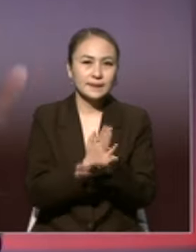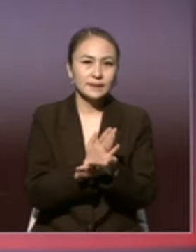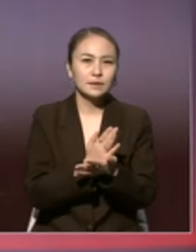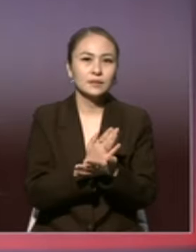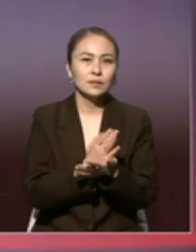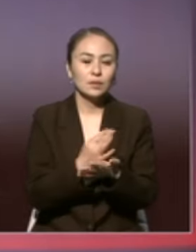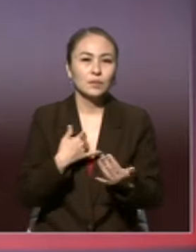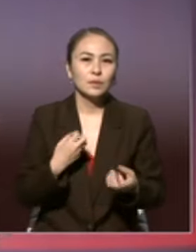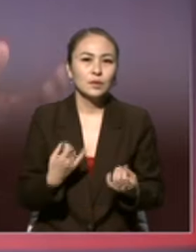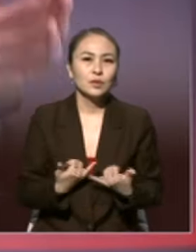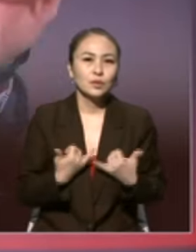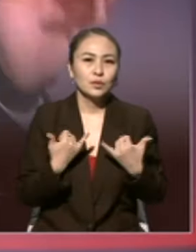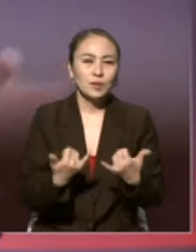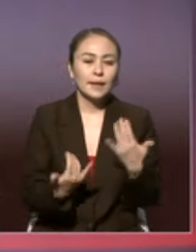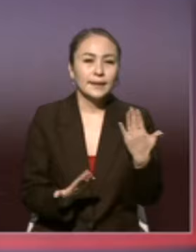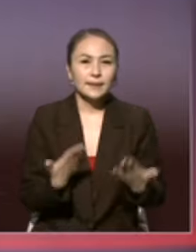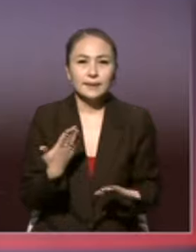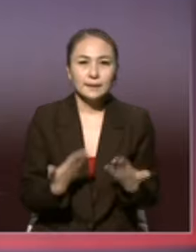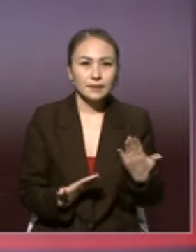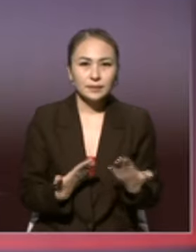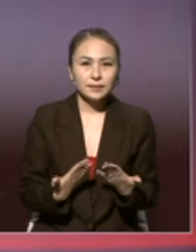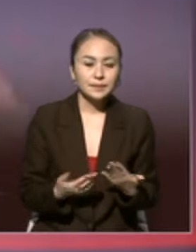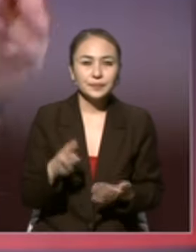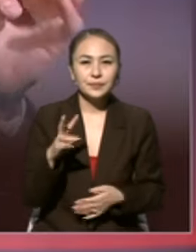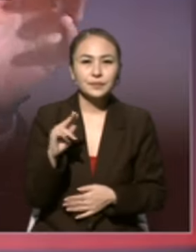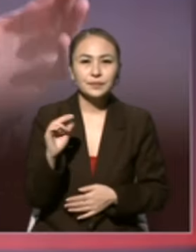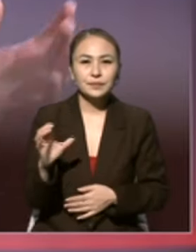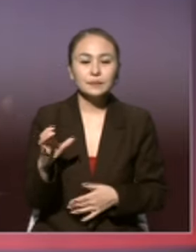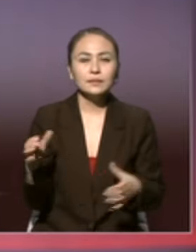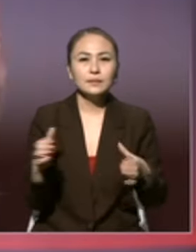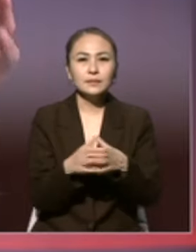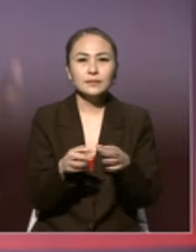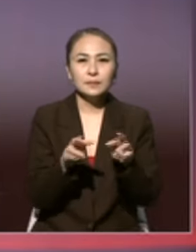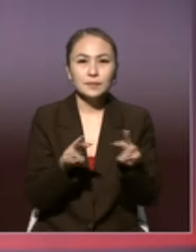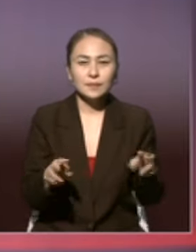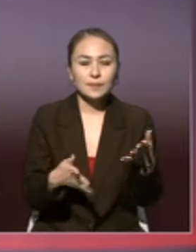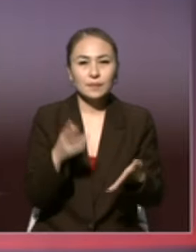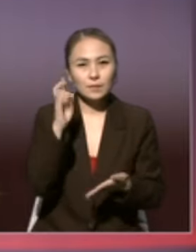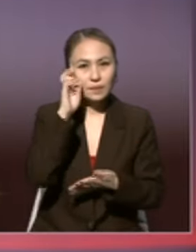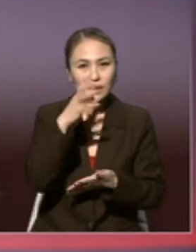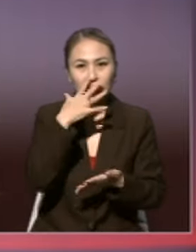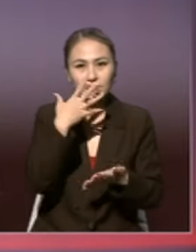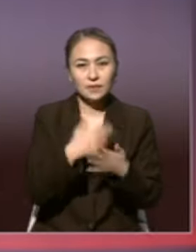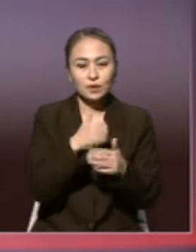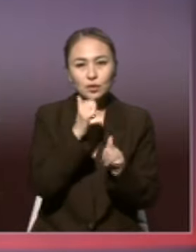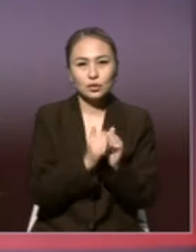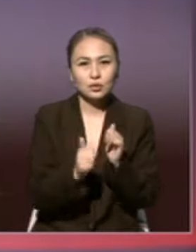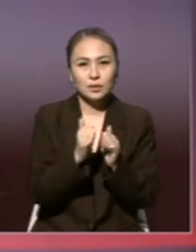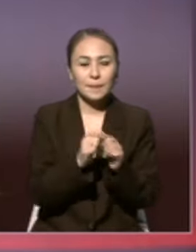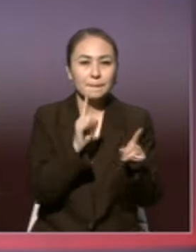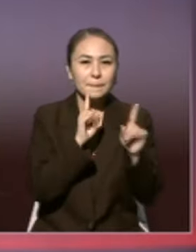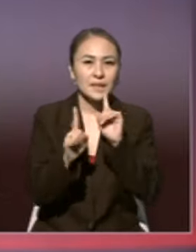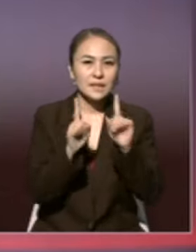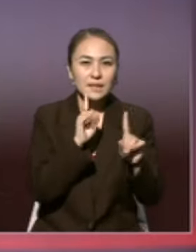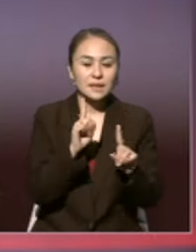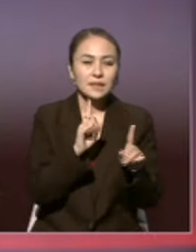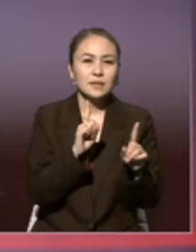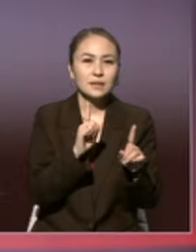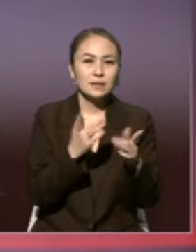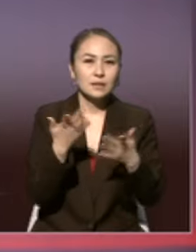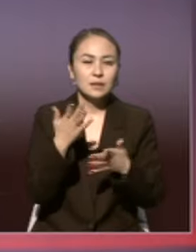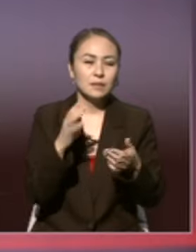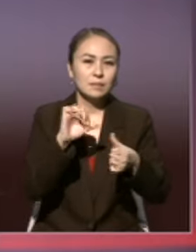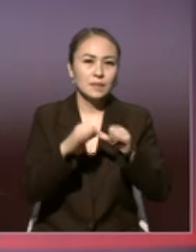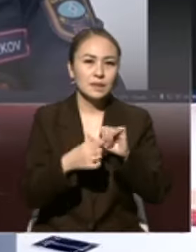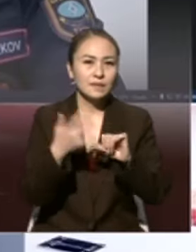мен ұсыныс ретінде айтқым отыр. Егер де осы төтенше министрлігі немесе үкіметтің өзі күн сайын баспасөз конференциясын беріп